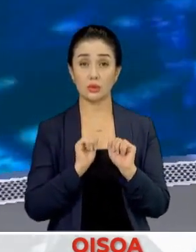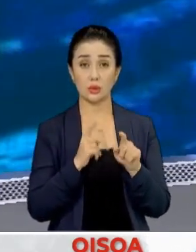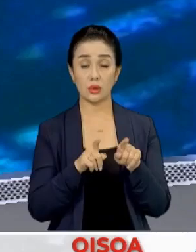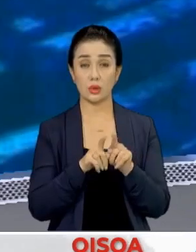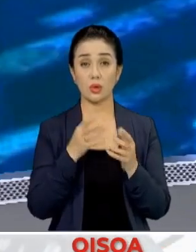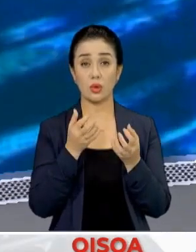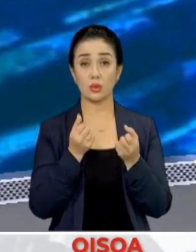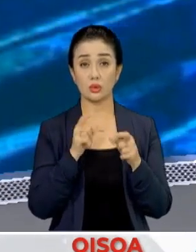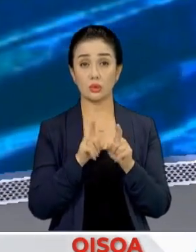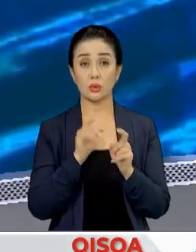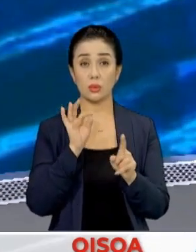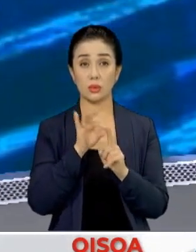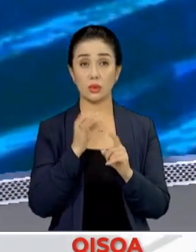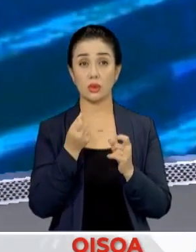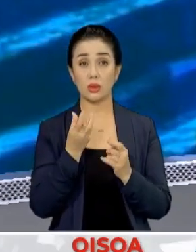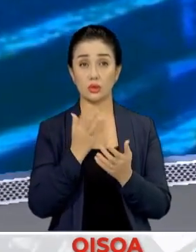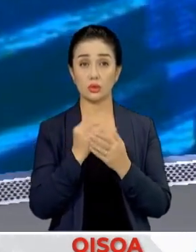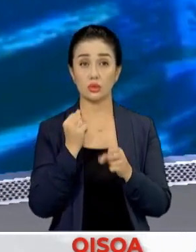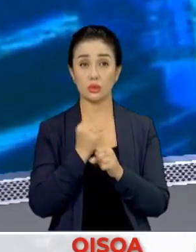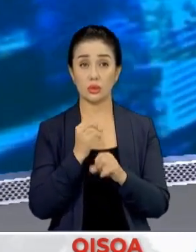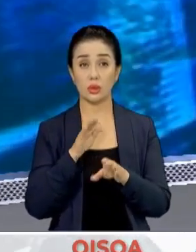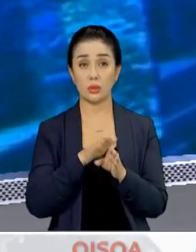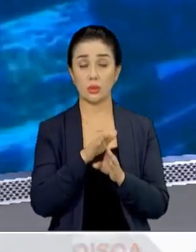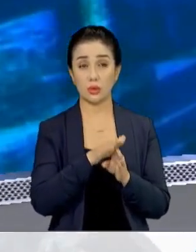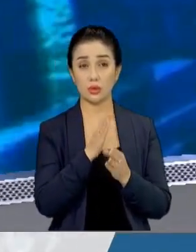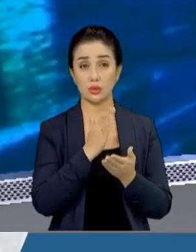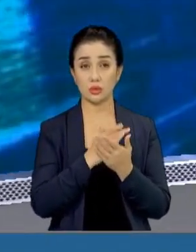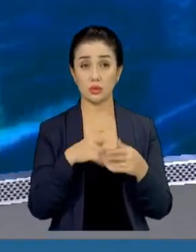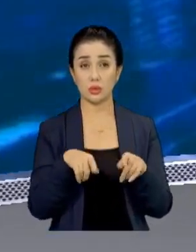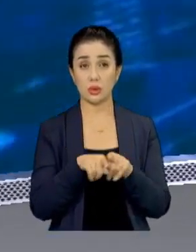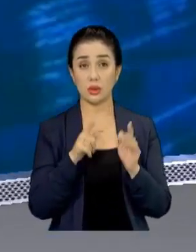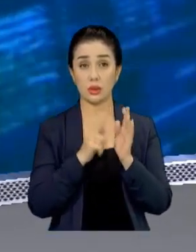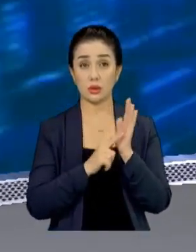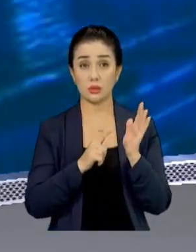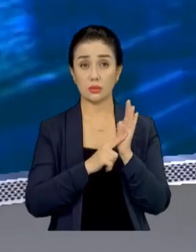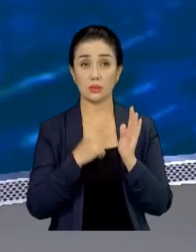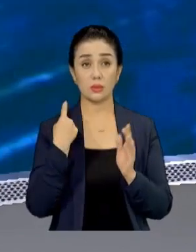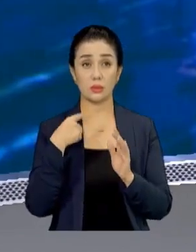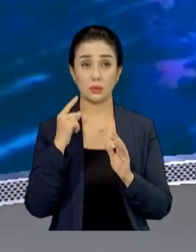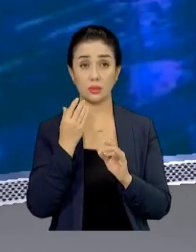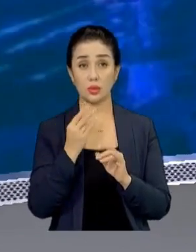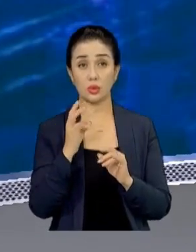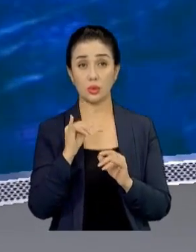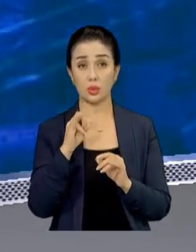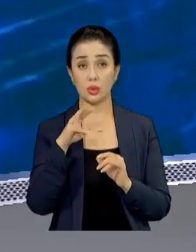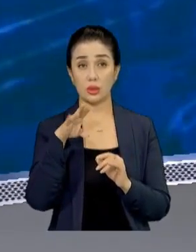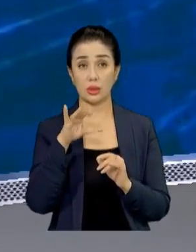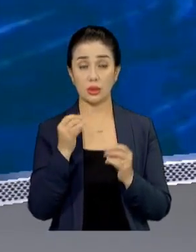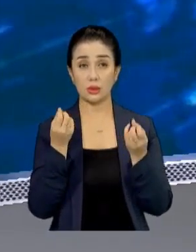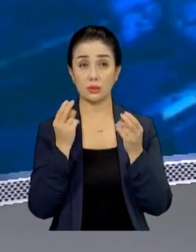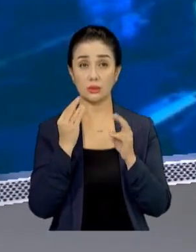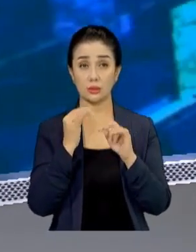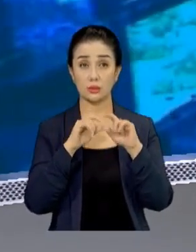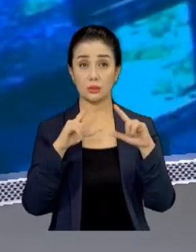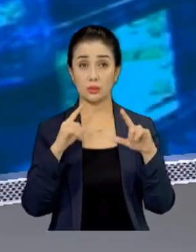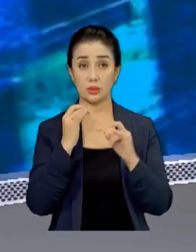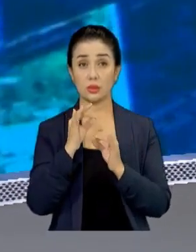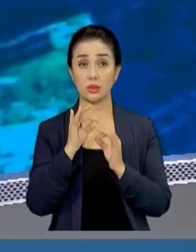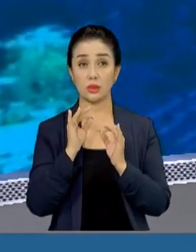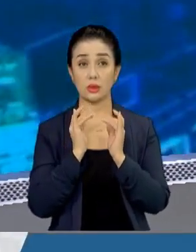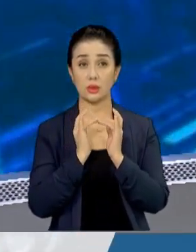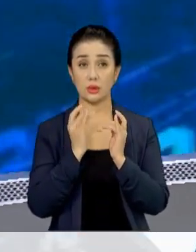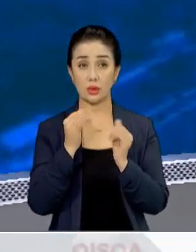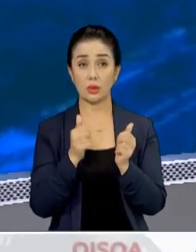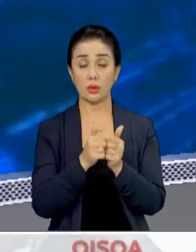olish maqsadida qator ishlar amalga oshirilmoqda, jumladan poytaxtimizdagi 77-chi sonli Nurli Maskan ixtisoslashtirilgan